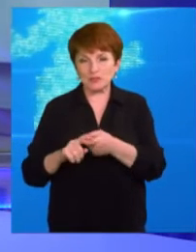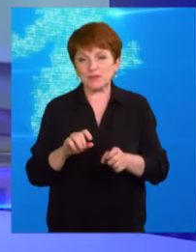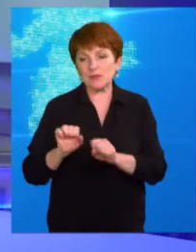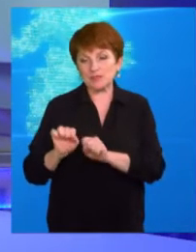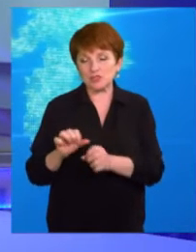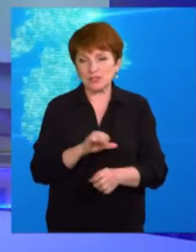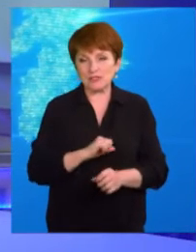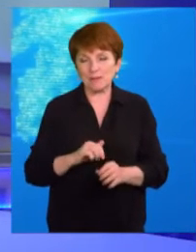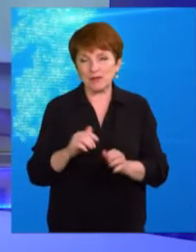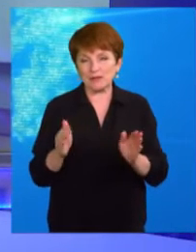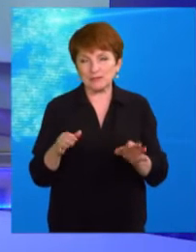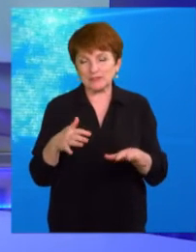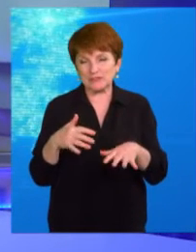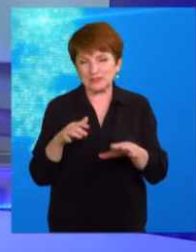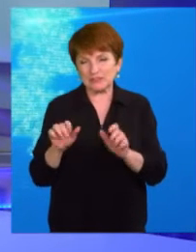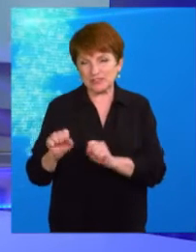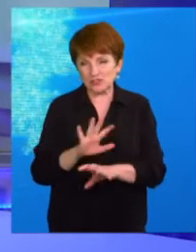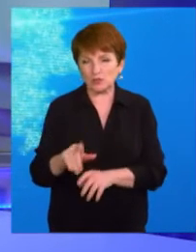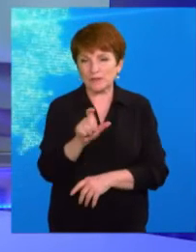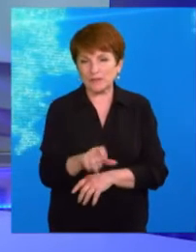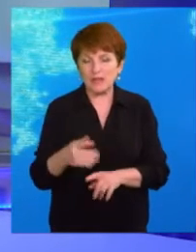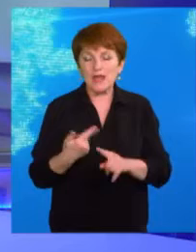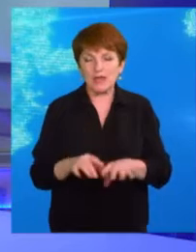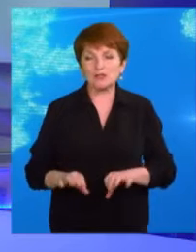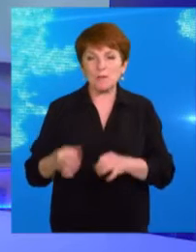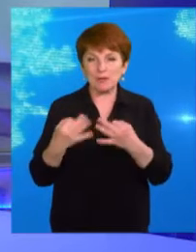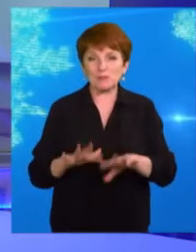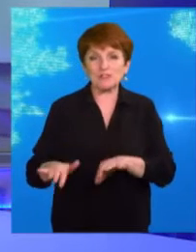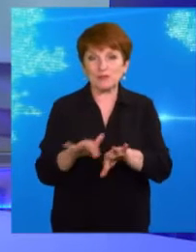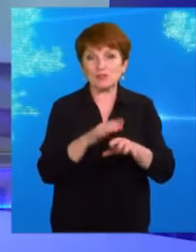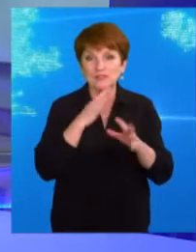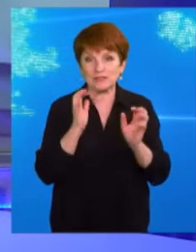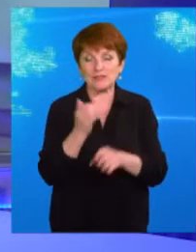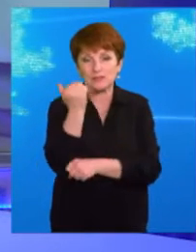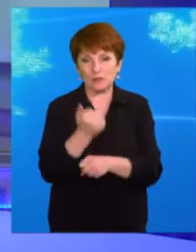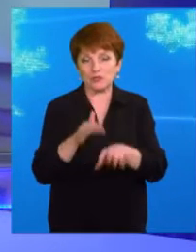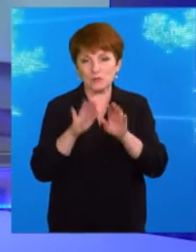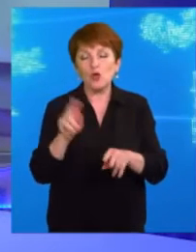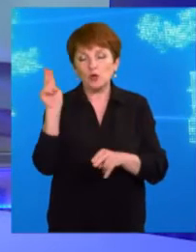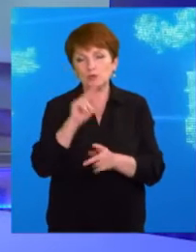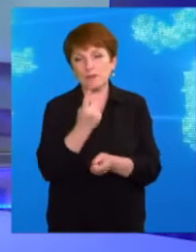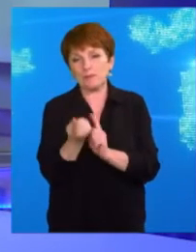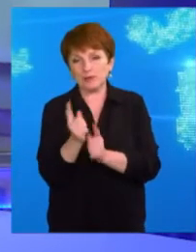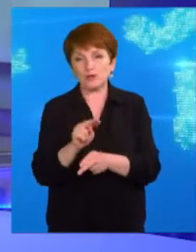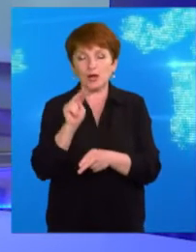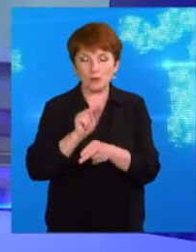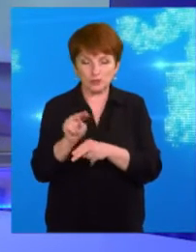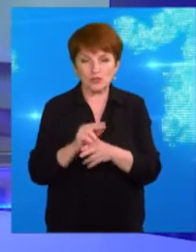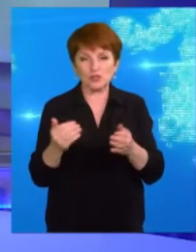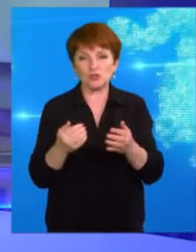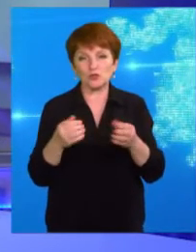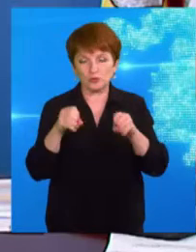слои населения. Политологи считают, эти меры позволят работодателям сохранить рабочие места, людям переобучиться и трудоустроиться в новых